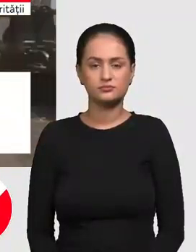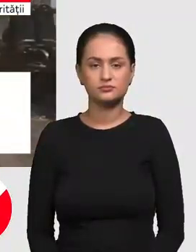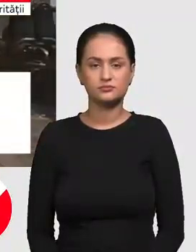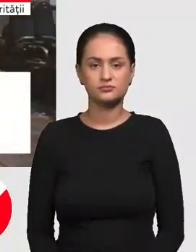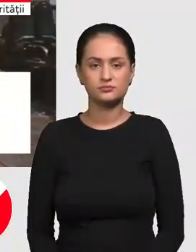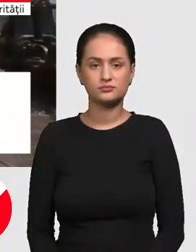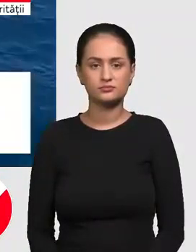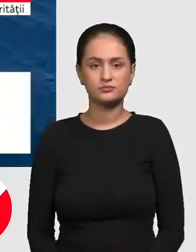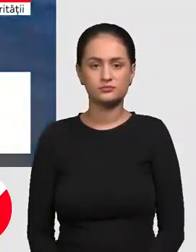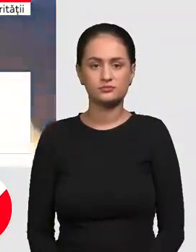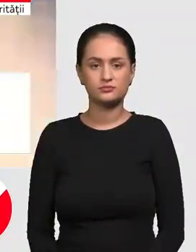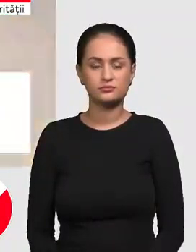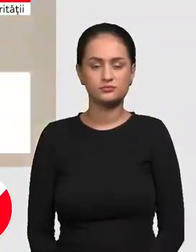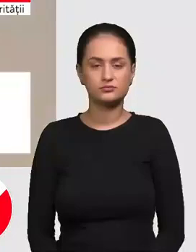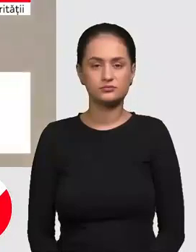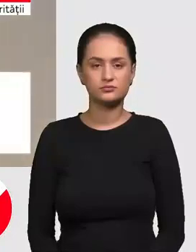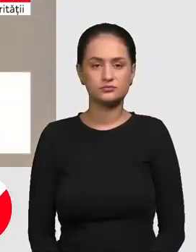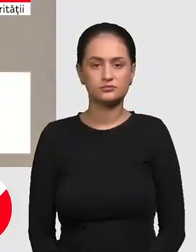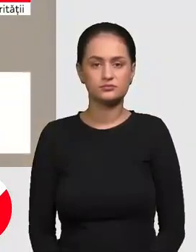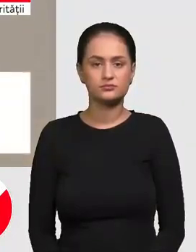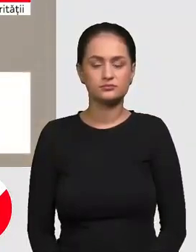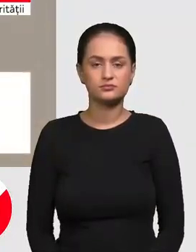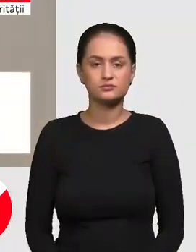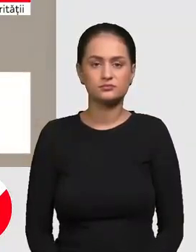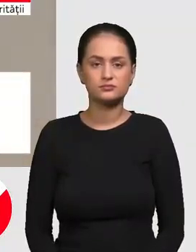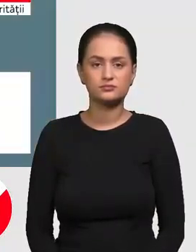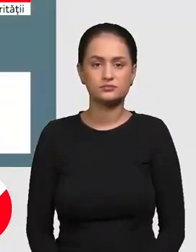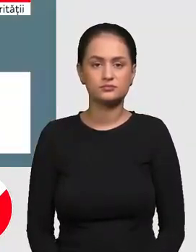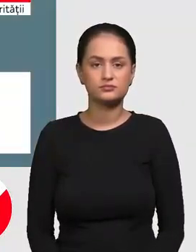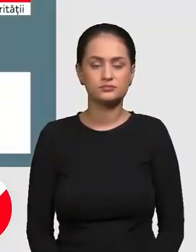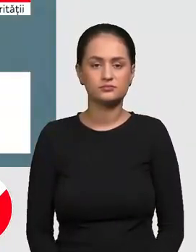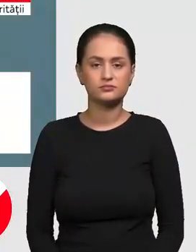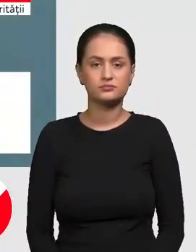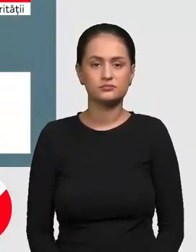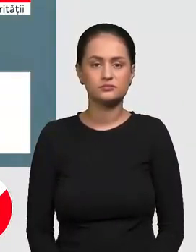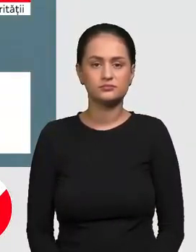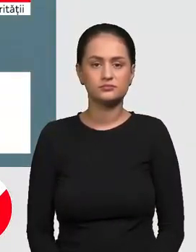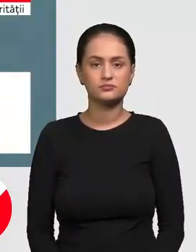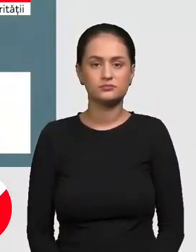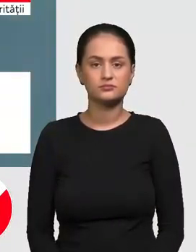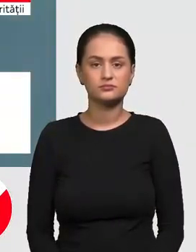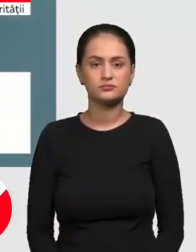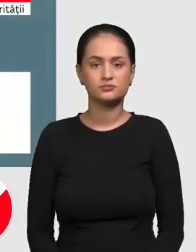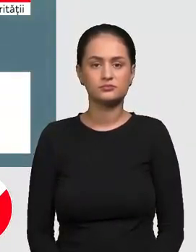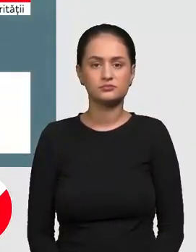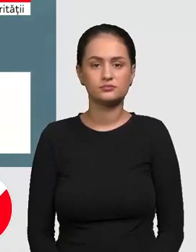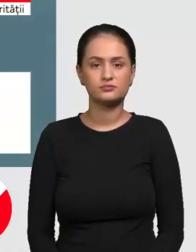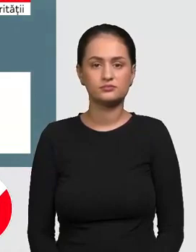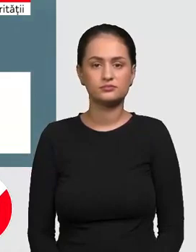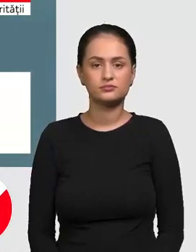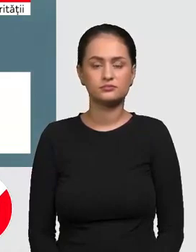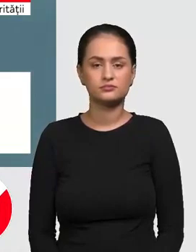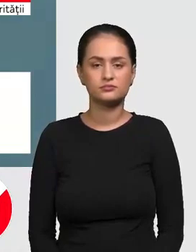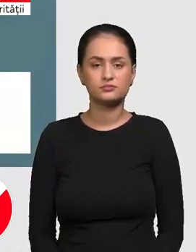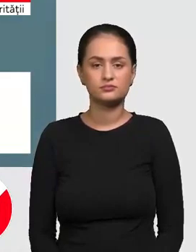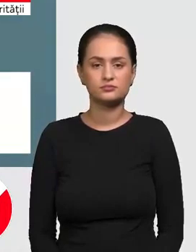este distrugerea liniilor de aprovizionare rusești și eliminarea pozițiilor de înaintare în teren ale acestora